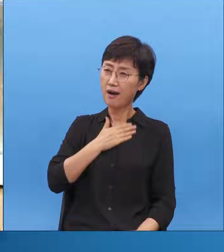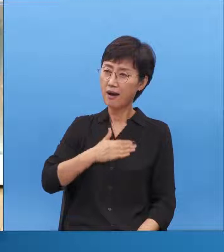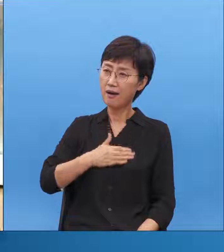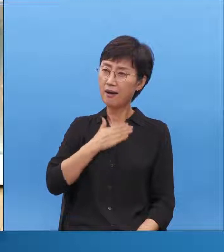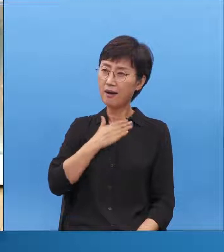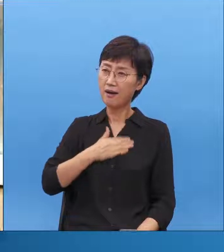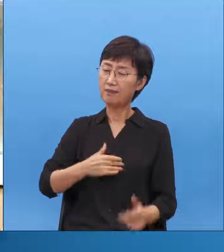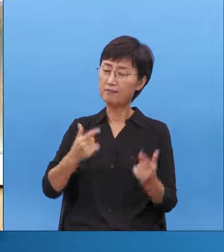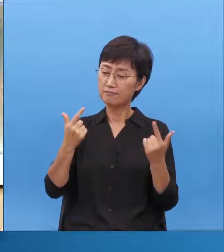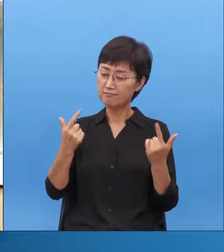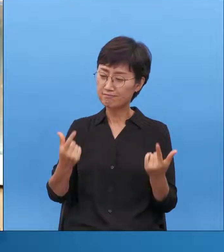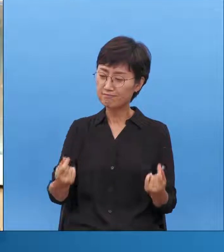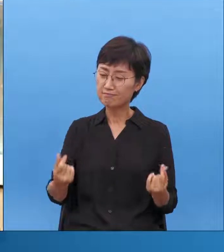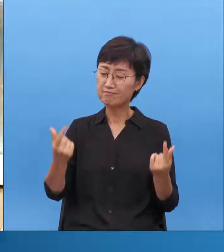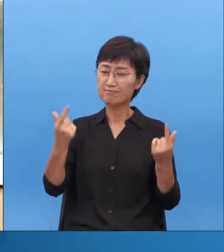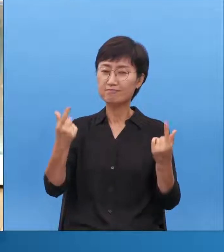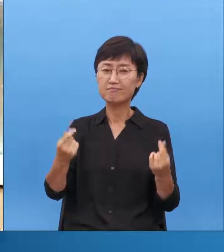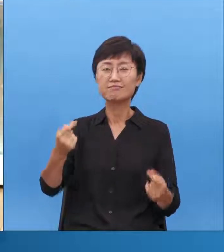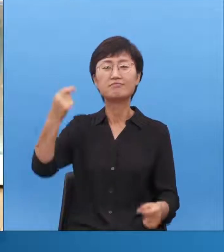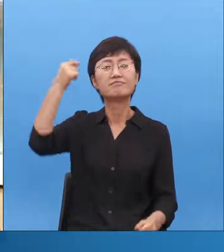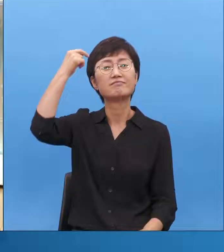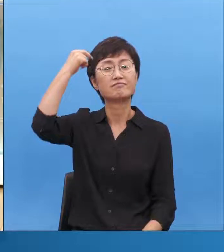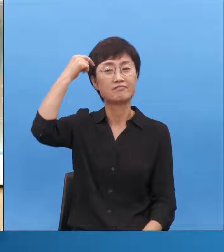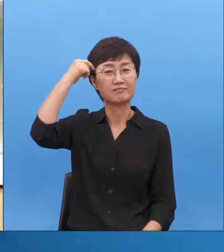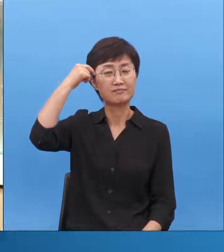나 알듯